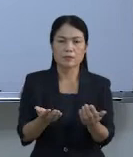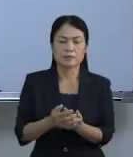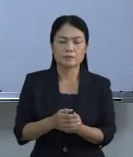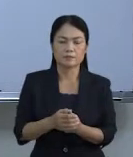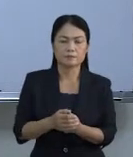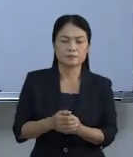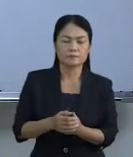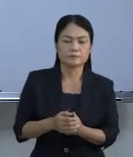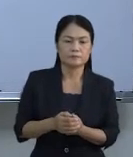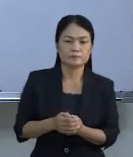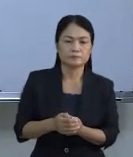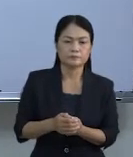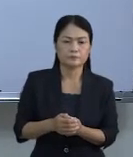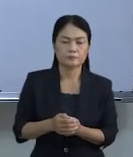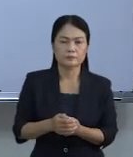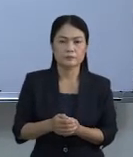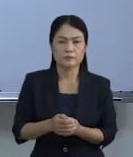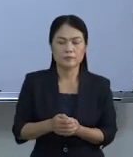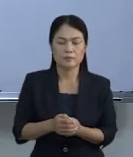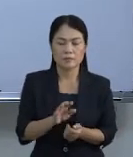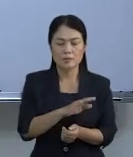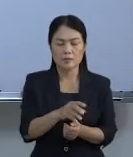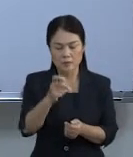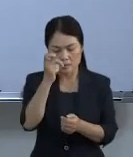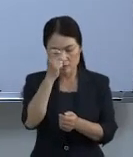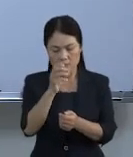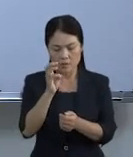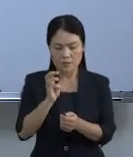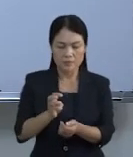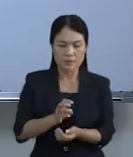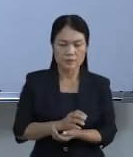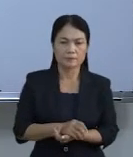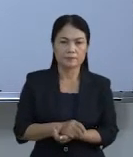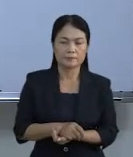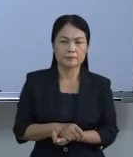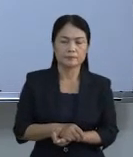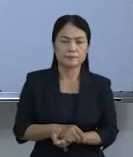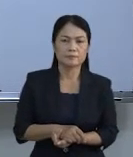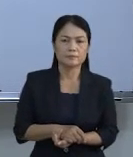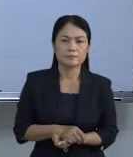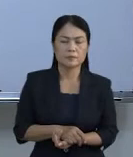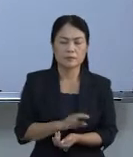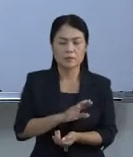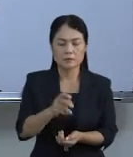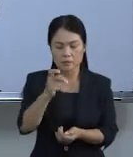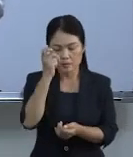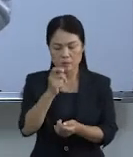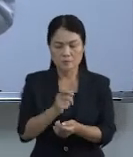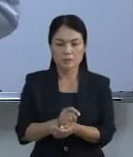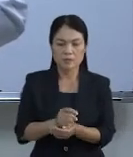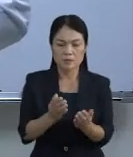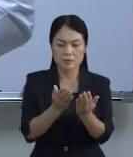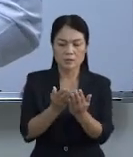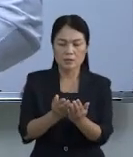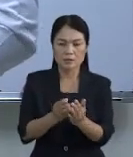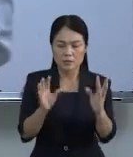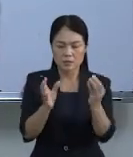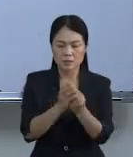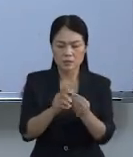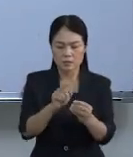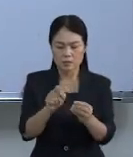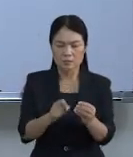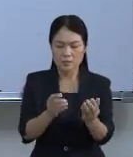chùm luôn tu sập hiện và con cực thị xạ mớ và con cực mớ an chùm luôn tu sập hiện cái an dòng mạch